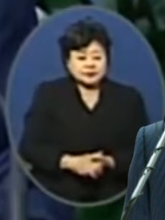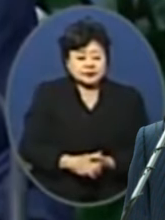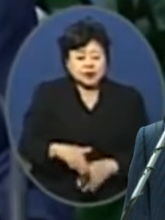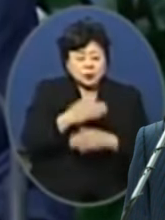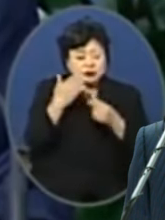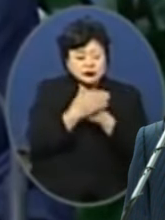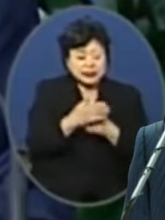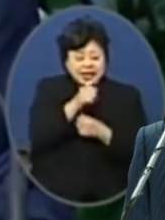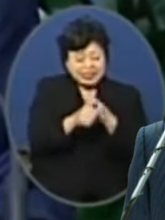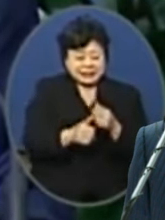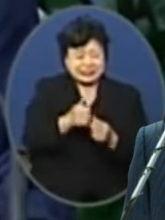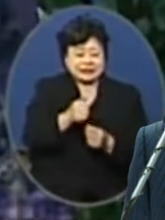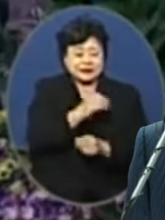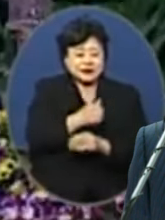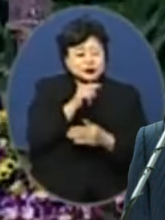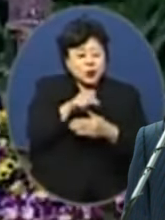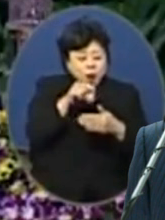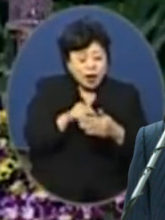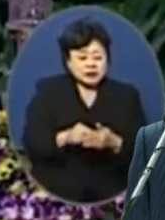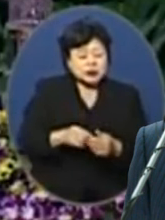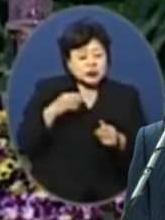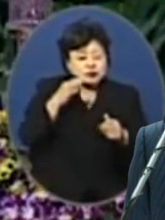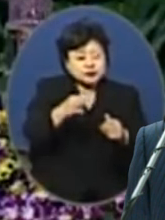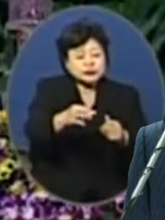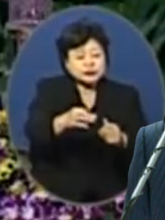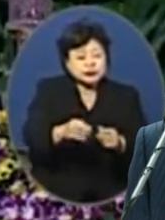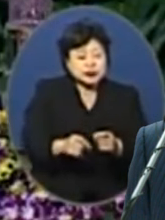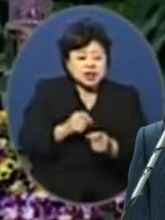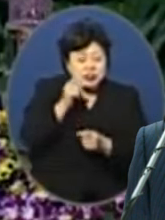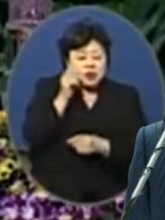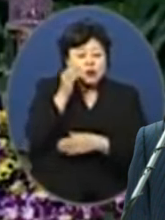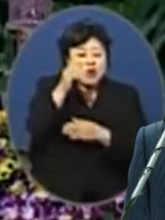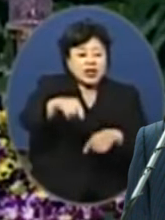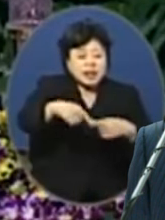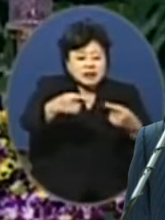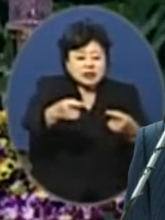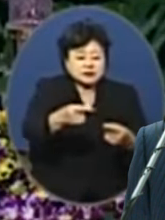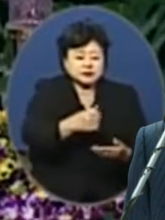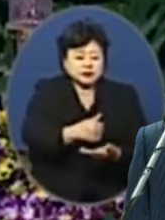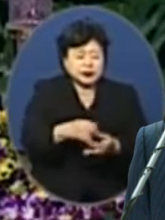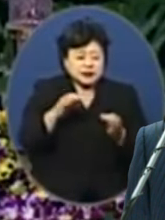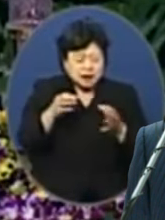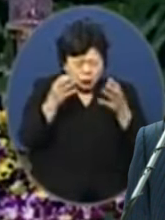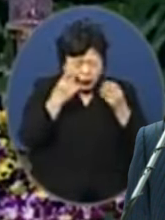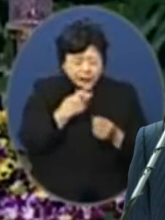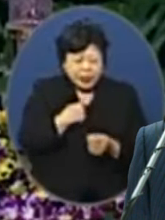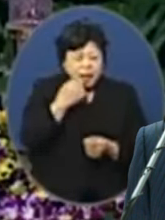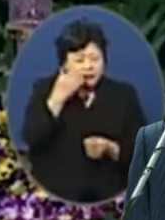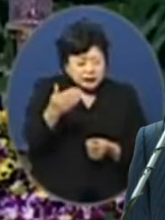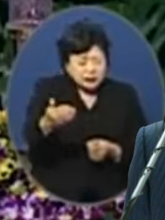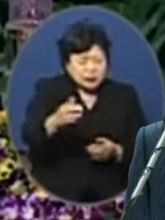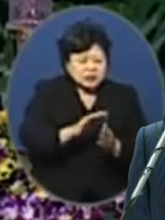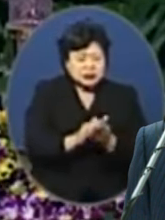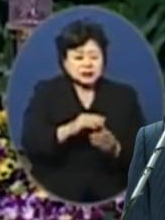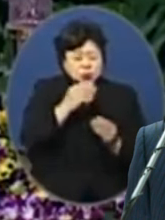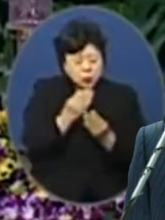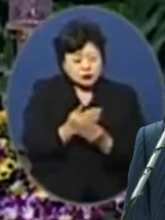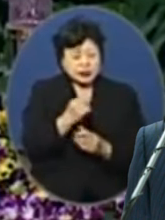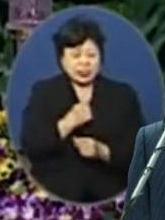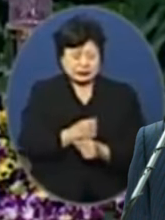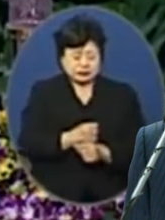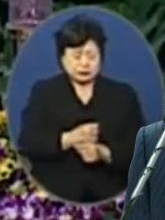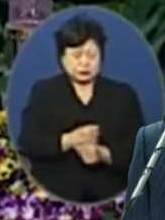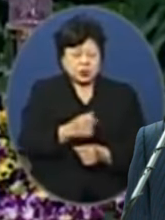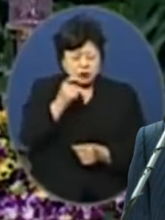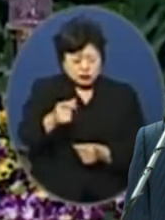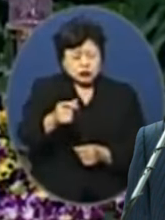모든 은혜의 하나님 그리스도 안에서 너희를 부어서 자기 영원한 영광에 들어가시니 잠깐 고난을 당한 너희를 친히 온전케 하시며